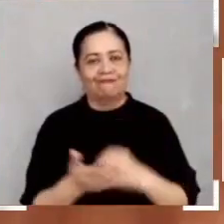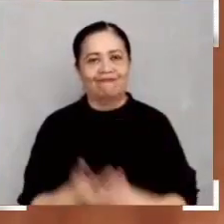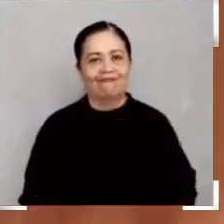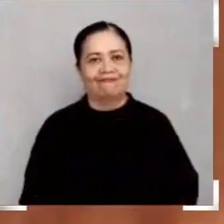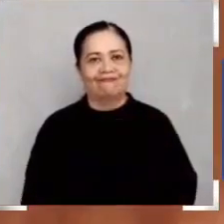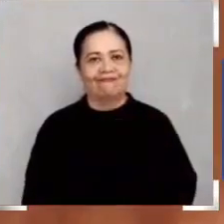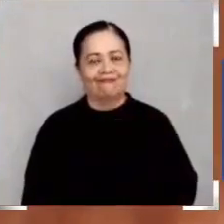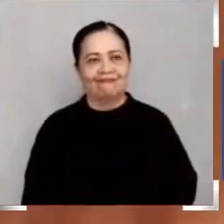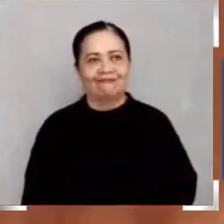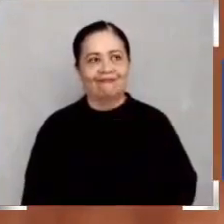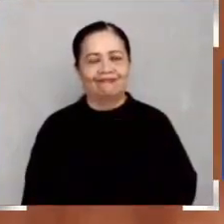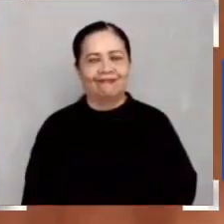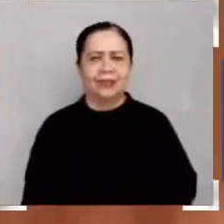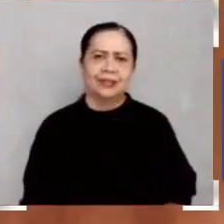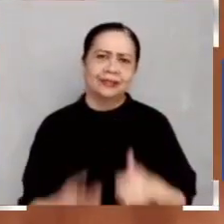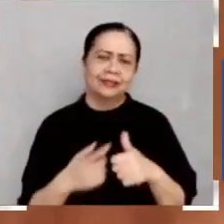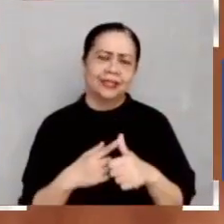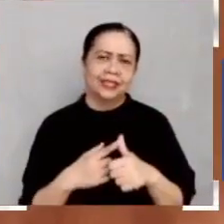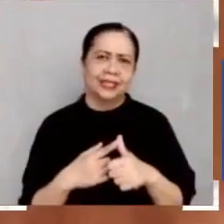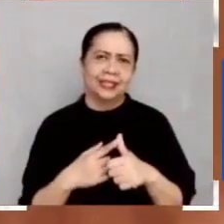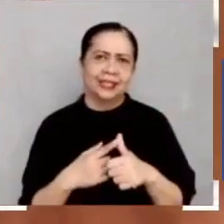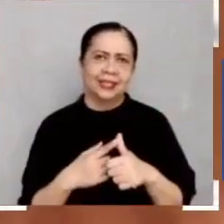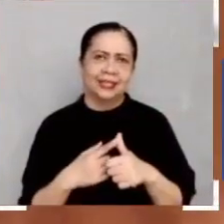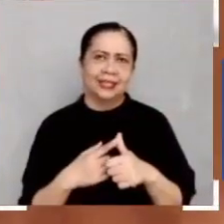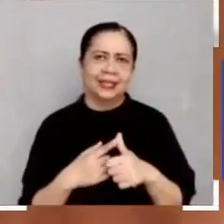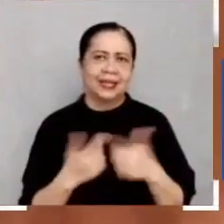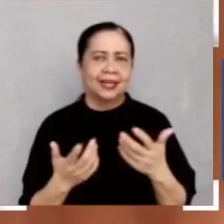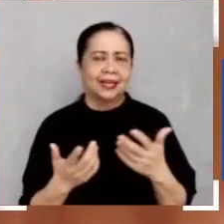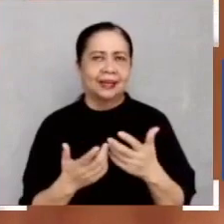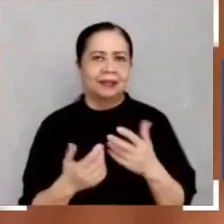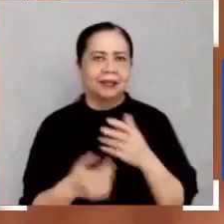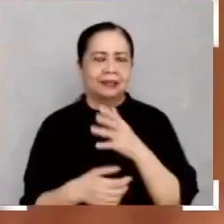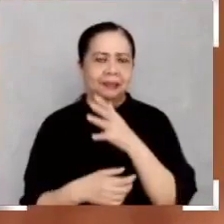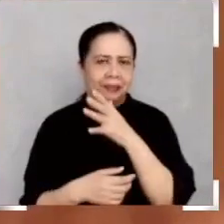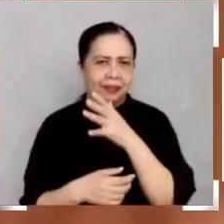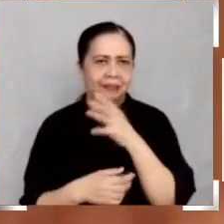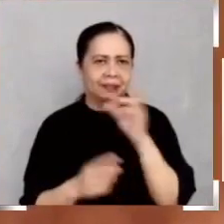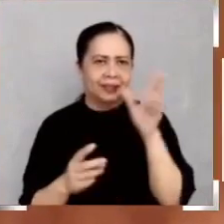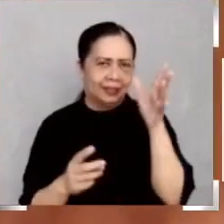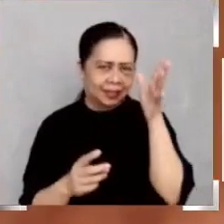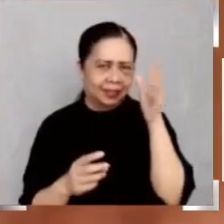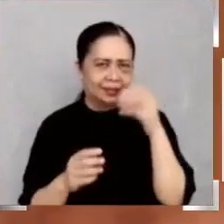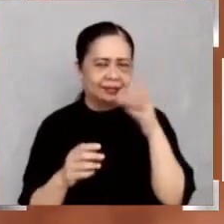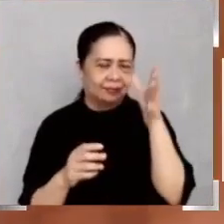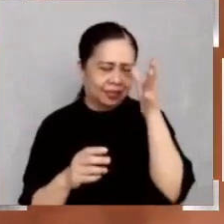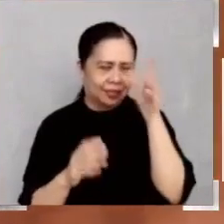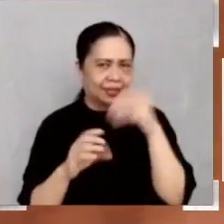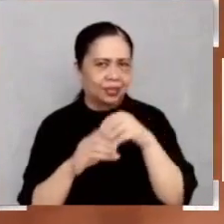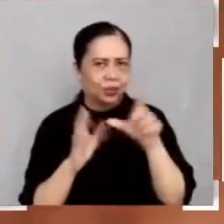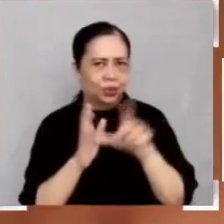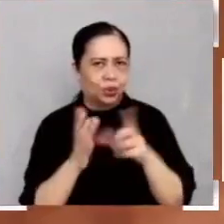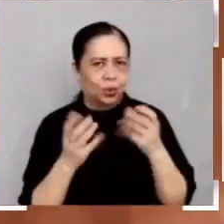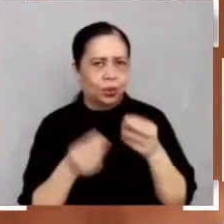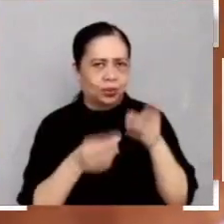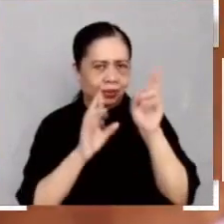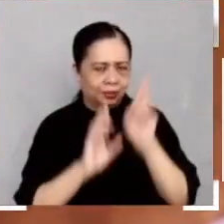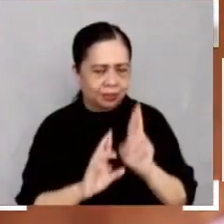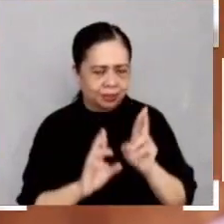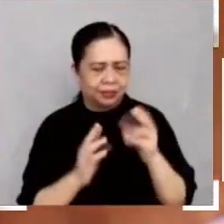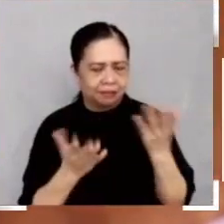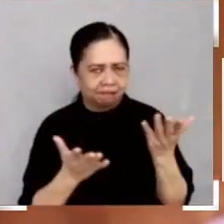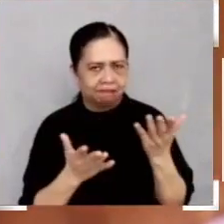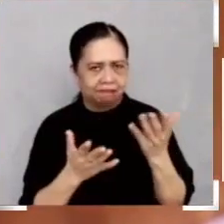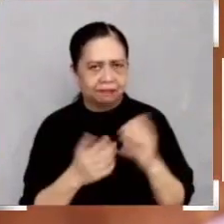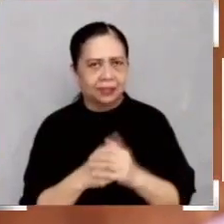Unang-una dito, Boy, they're my mom and dad, my father-in-law, mother-in-law, and I want to respect them the best way possible.